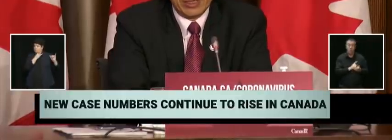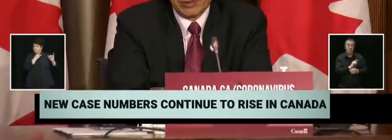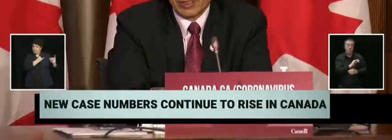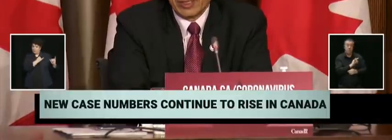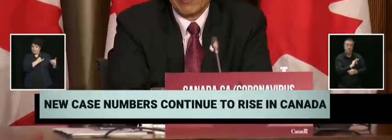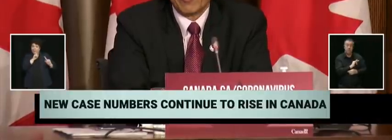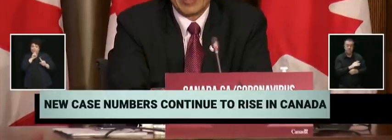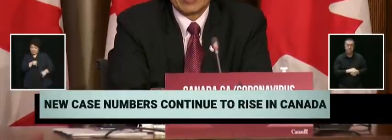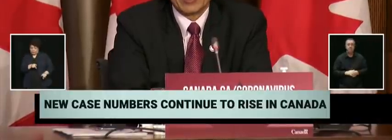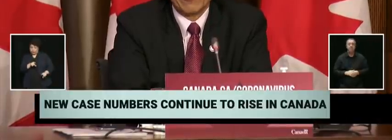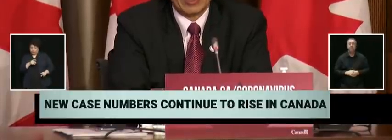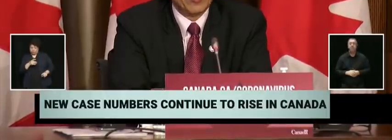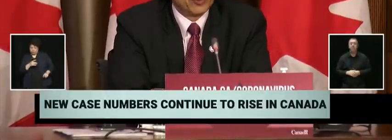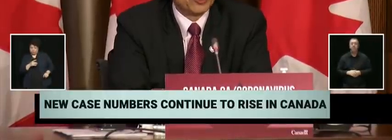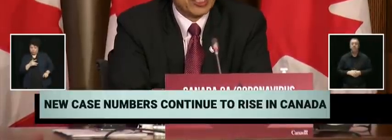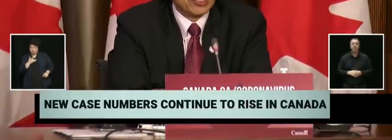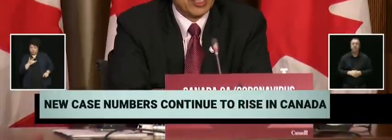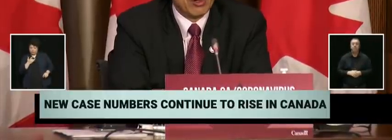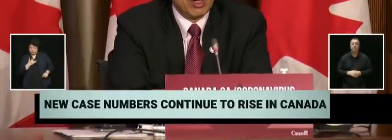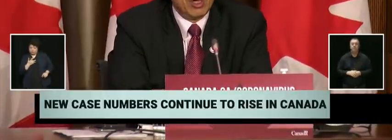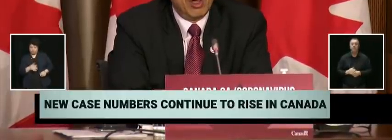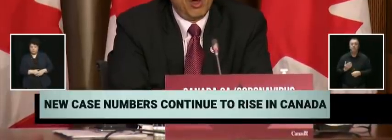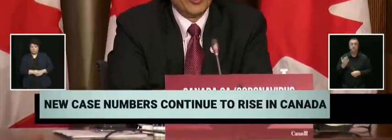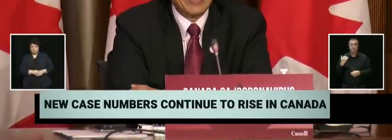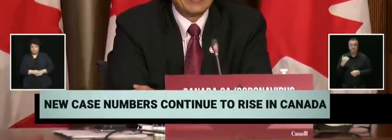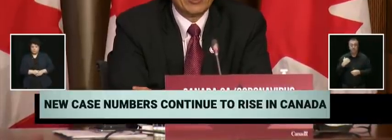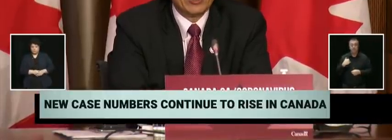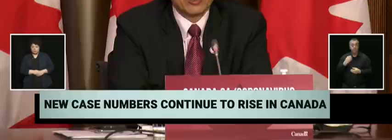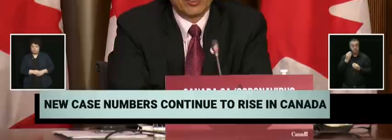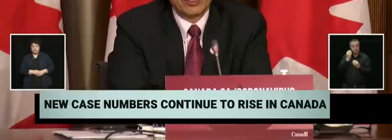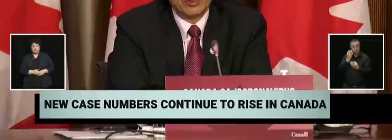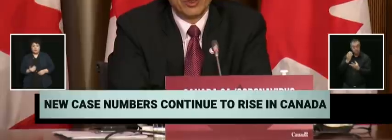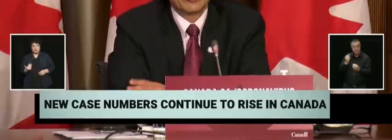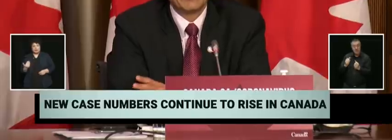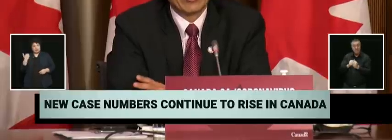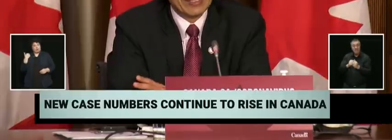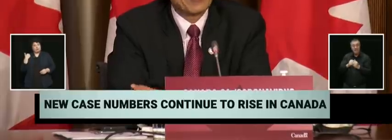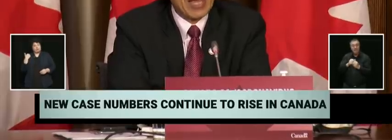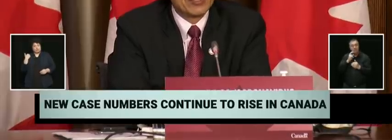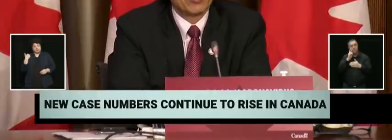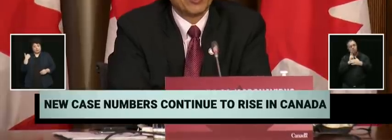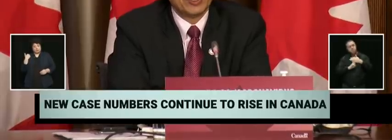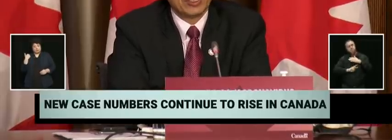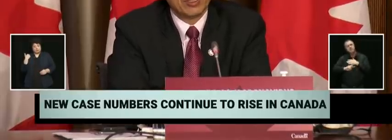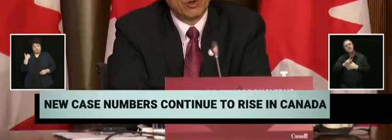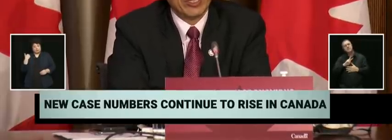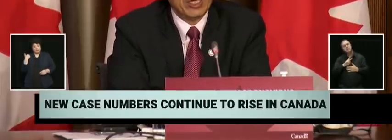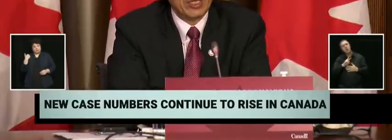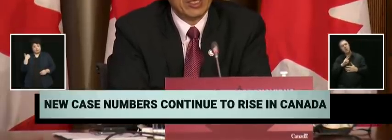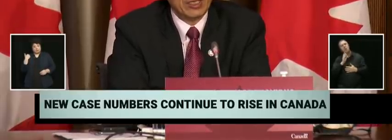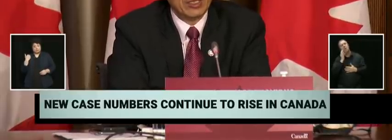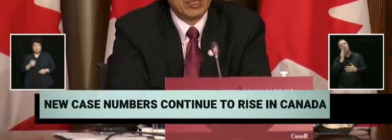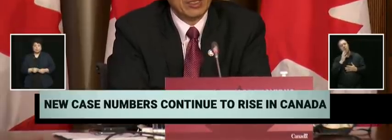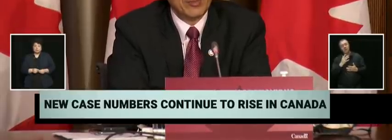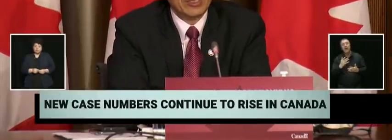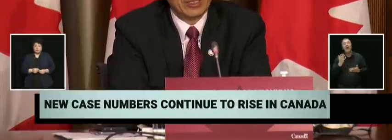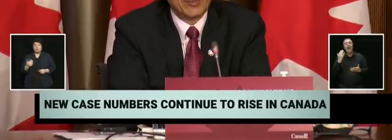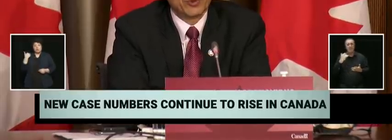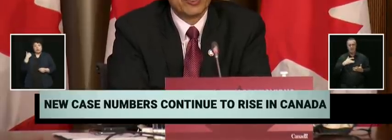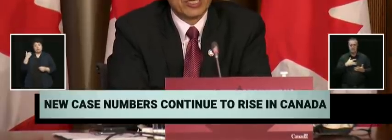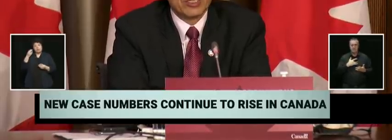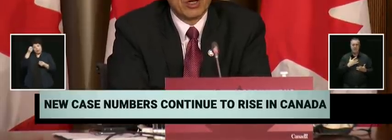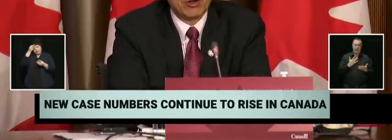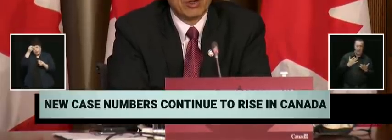une séance d'information avec les projections. On était dans un meilleur espace. On peut dire que, OK,